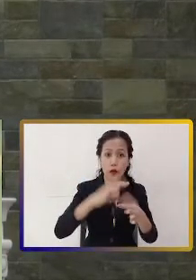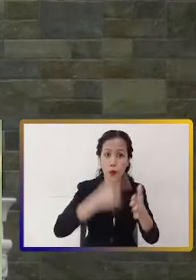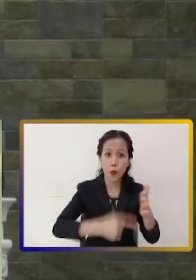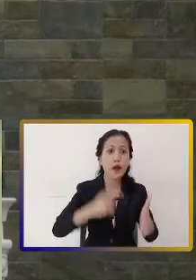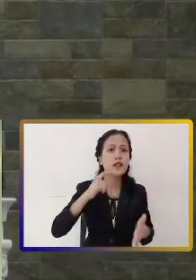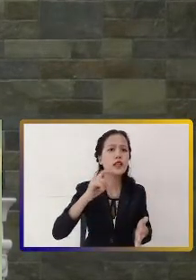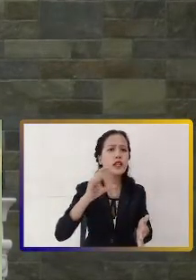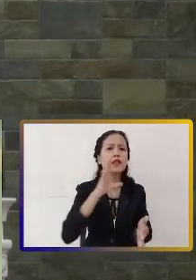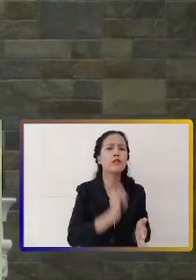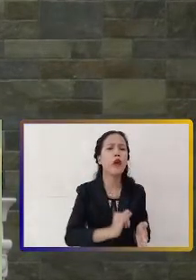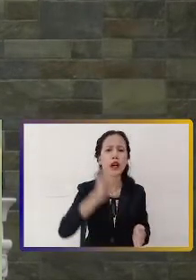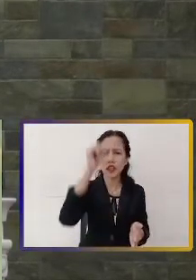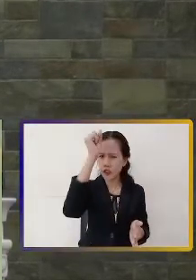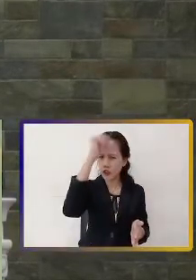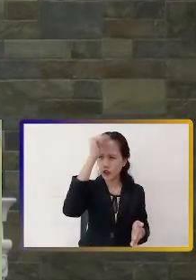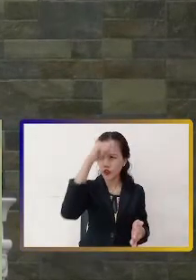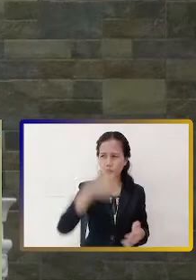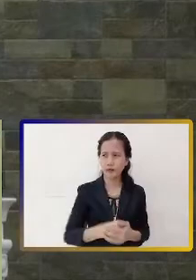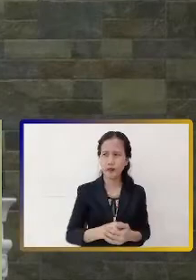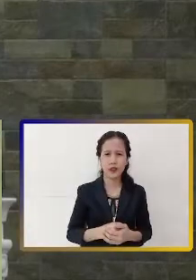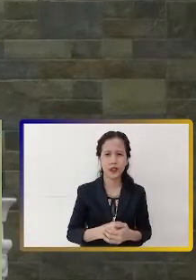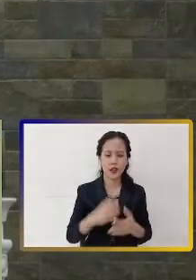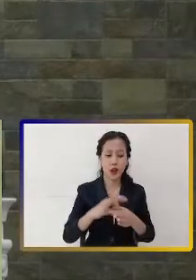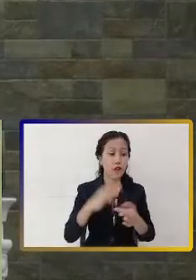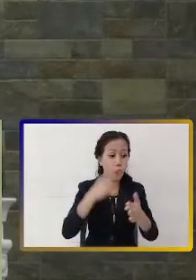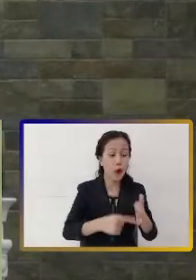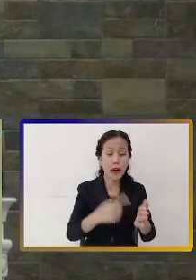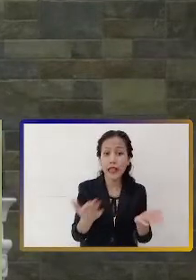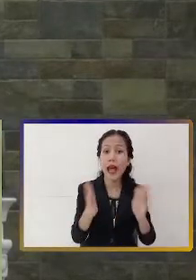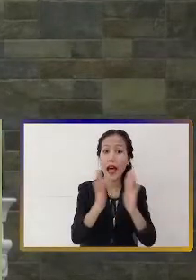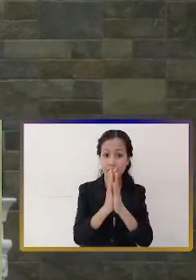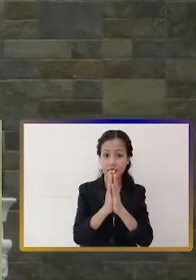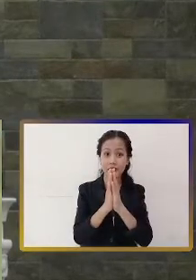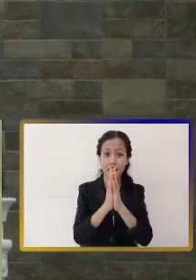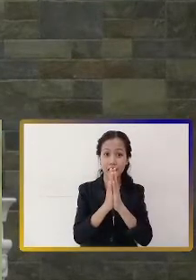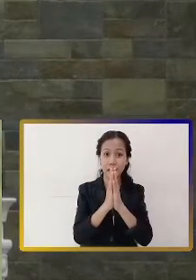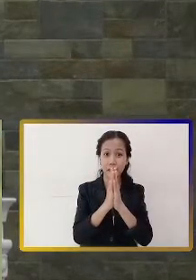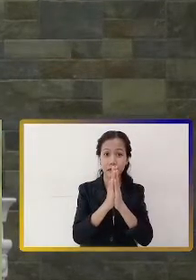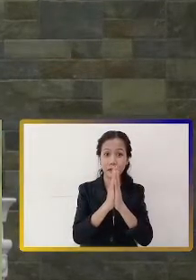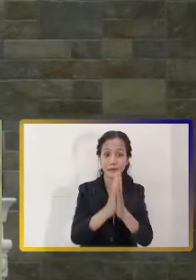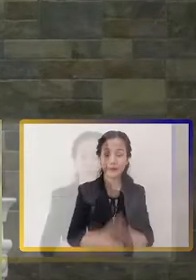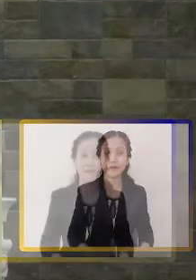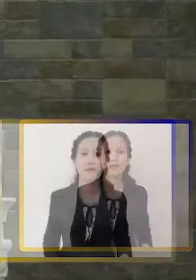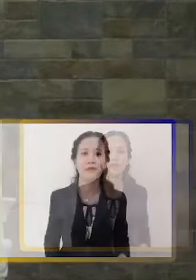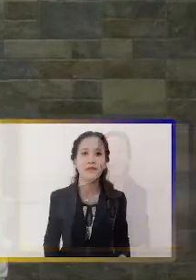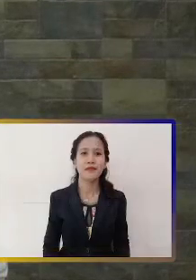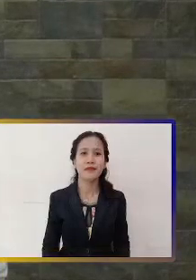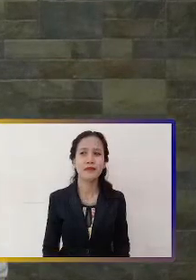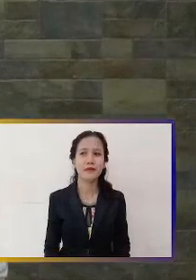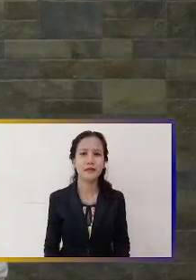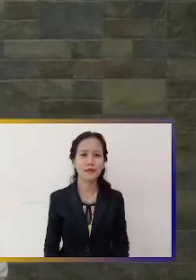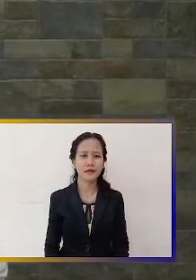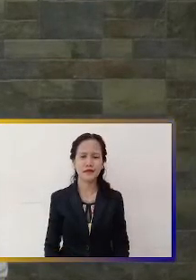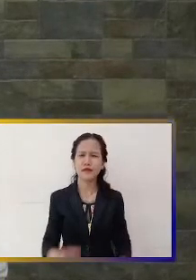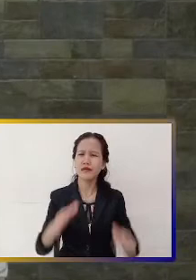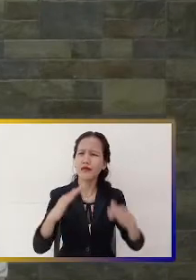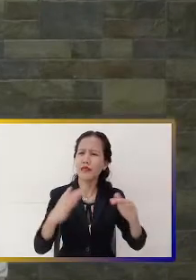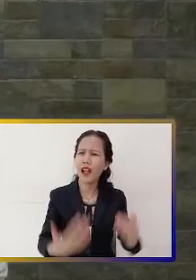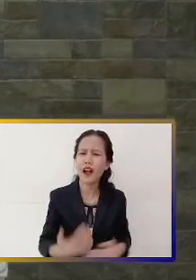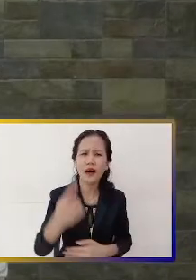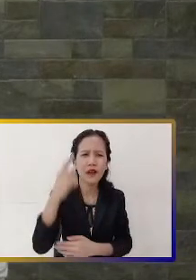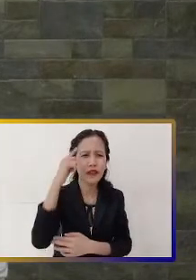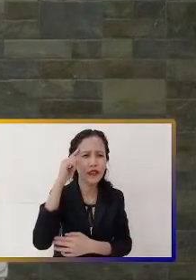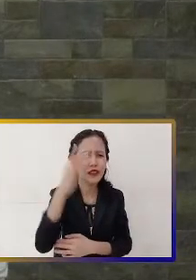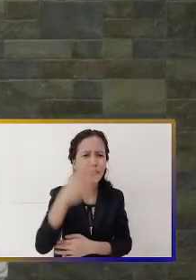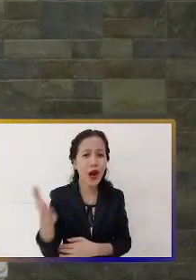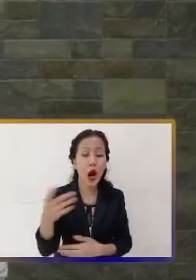he was pleased by what Solomon had asked him. You see, now look at that. Ano, naiisip niyo po ba mga patid kung ano ang